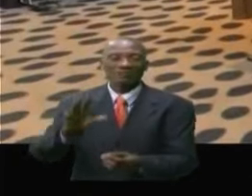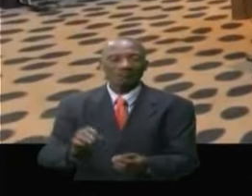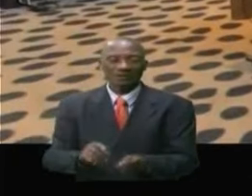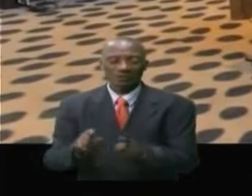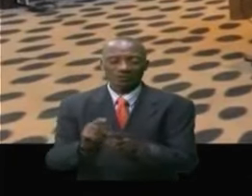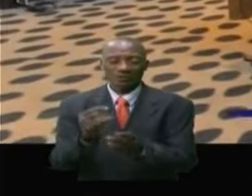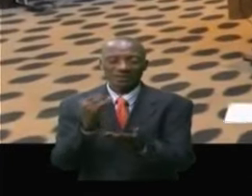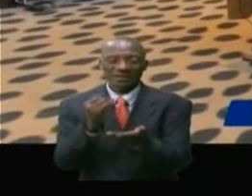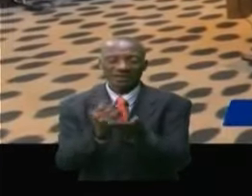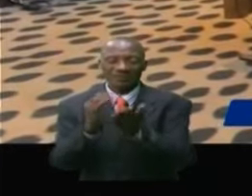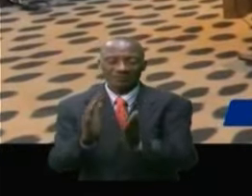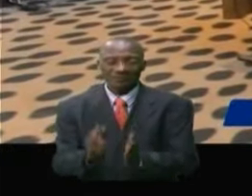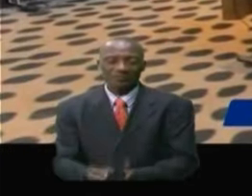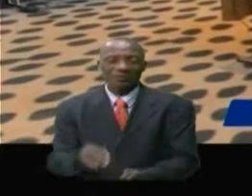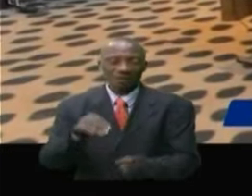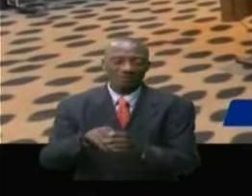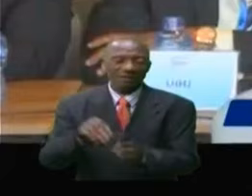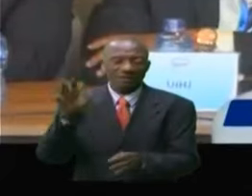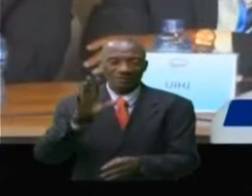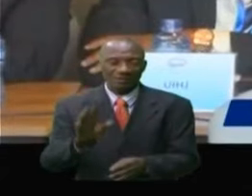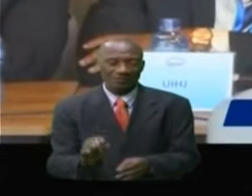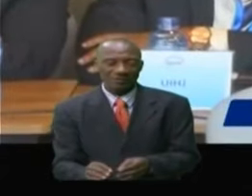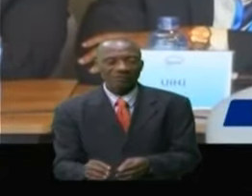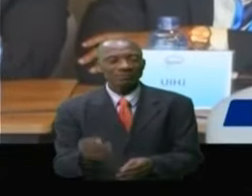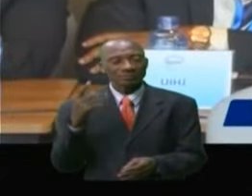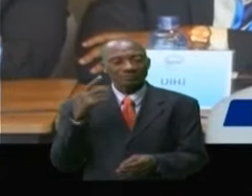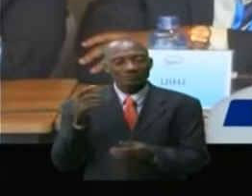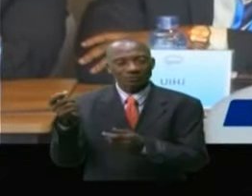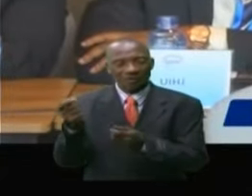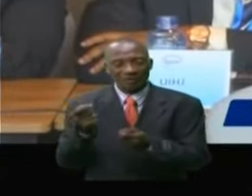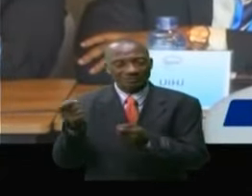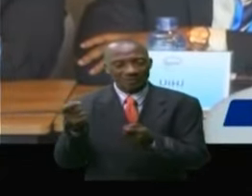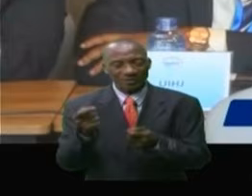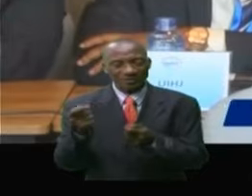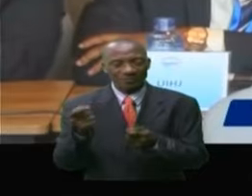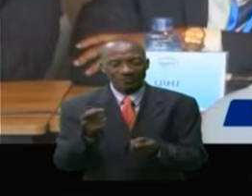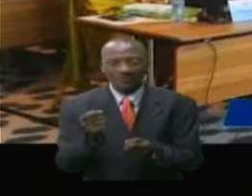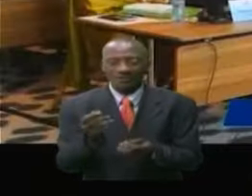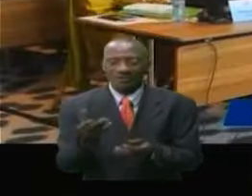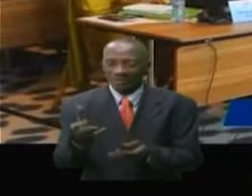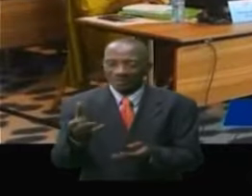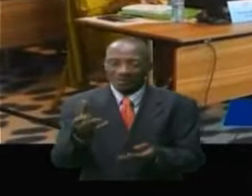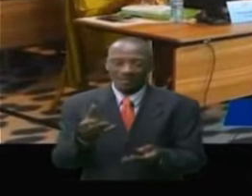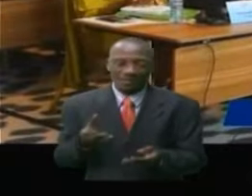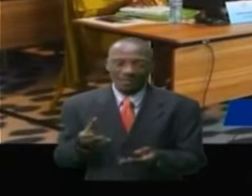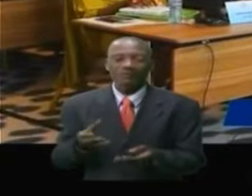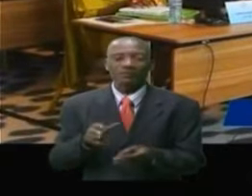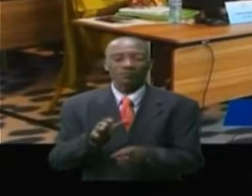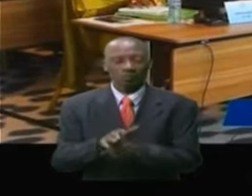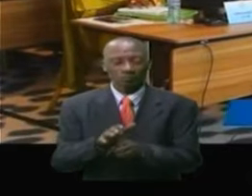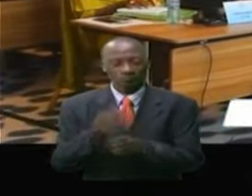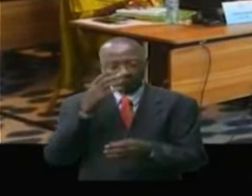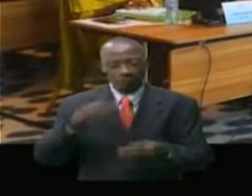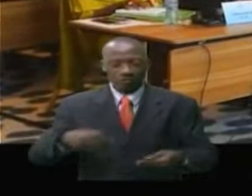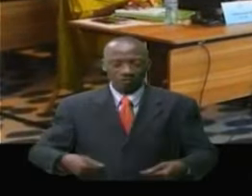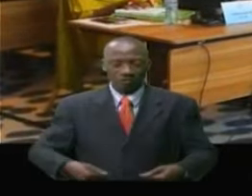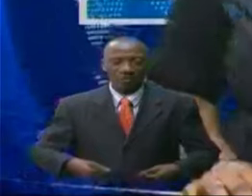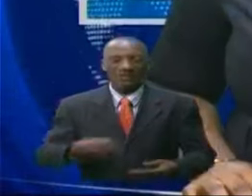le continent africain en vue d'attirer les capitaux frais pour la croissance des jeunes